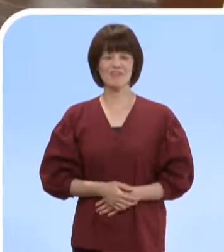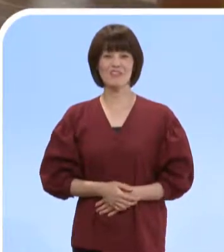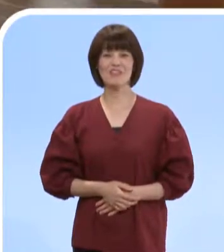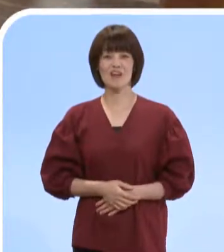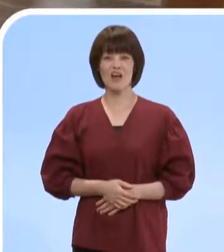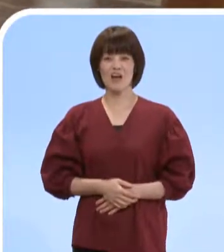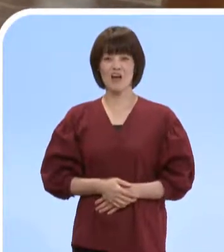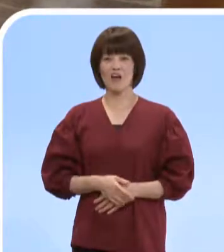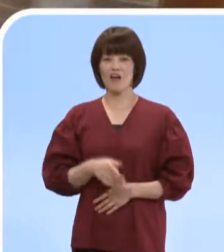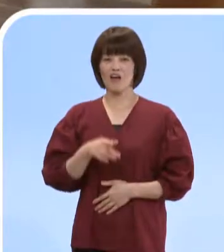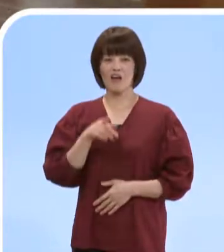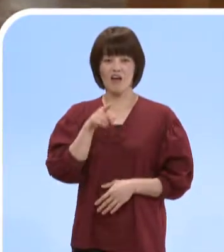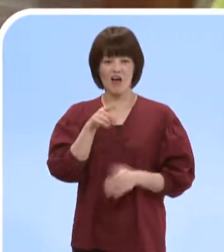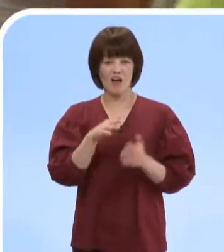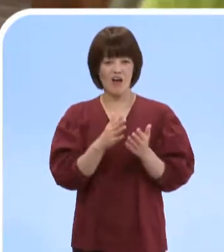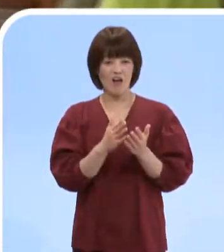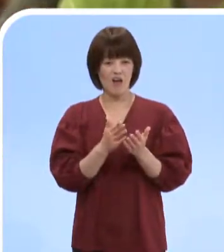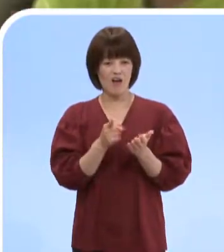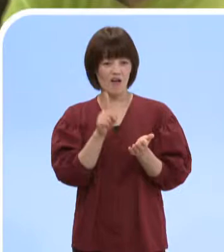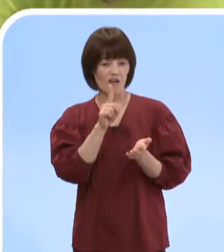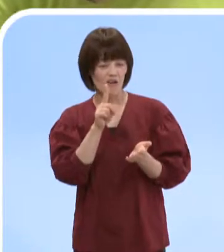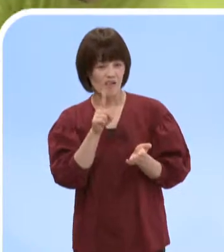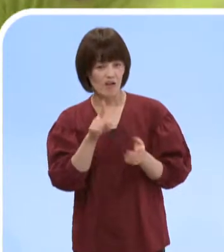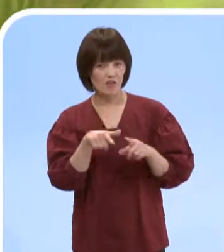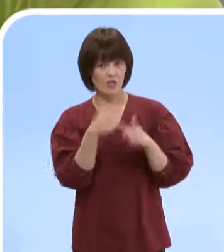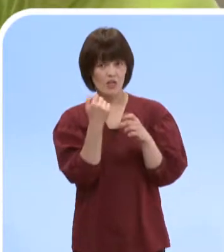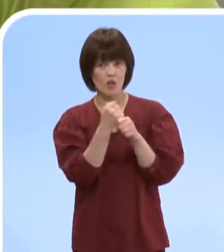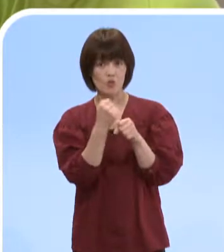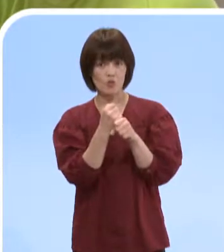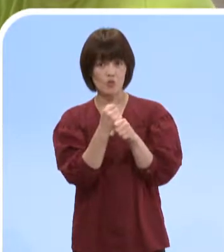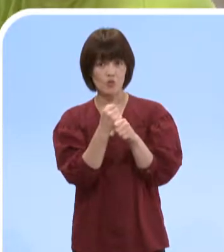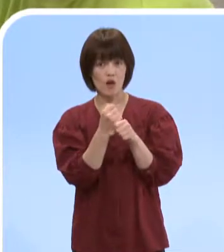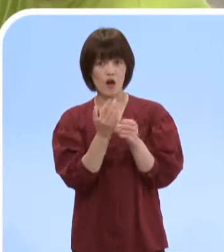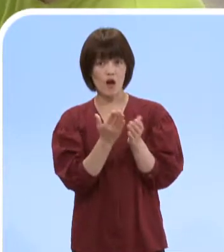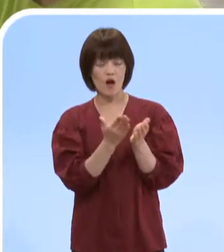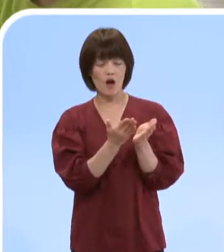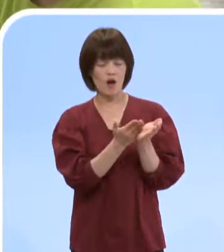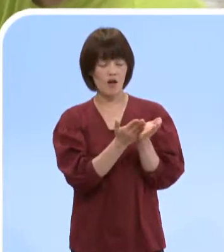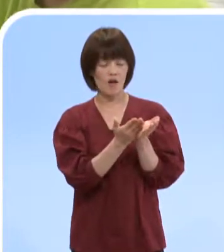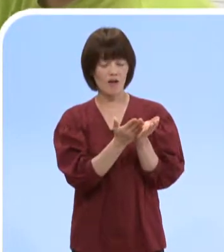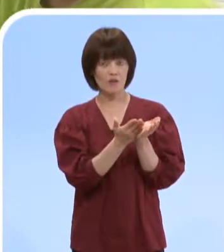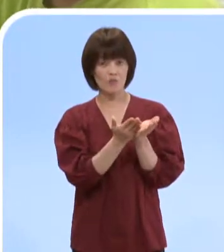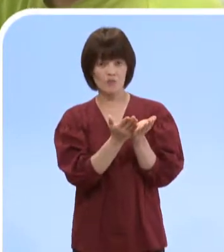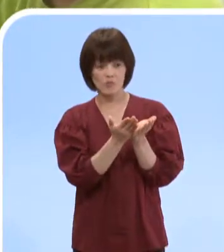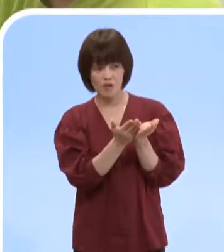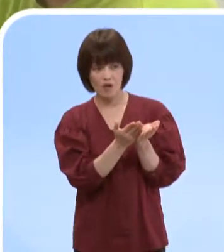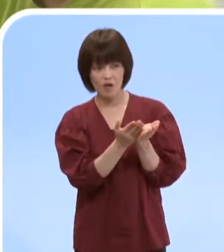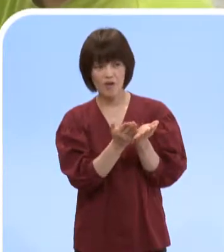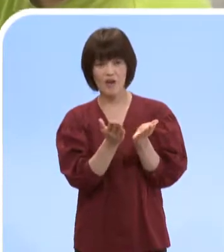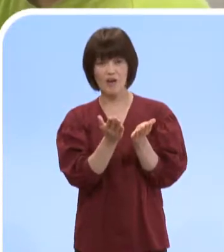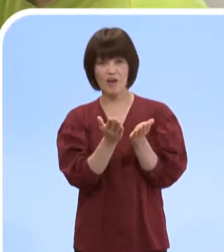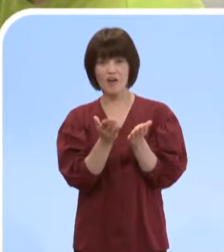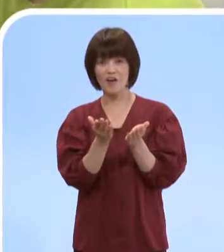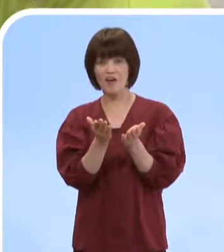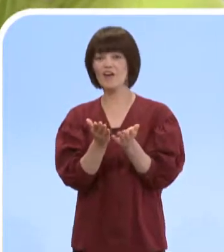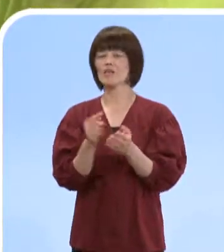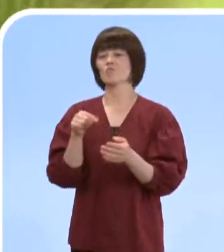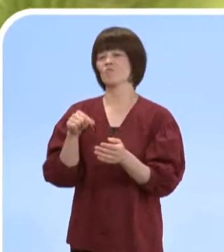ー。わーすごいですね。これは木で作った戦艦かな？なにこ